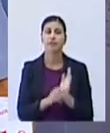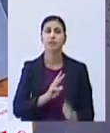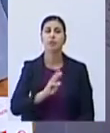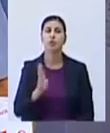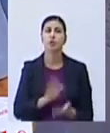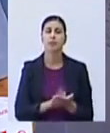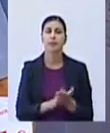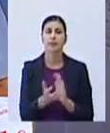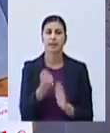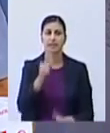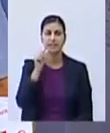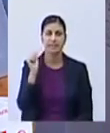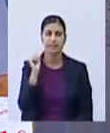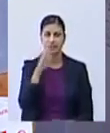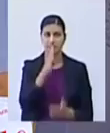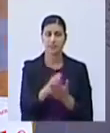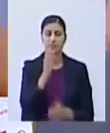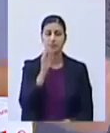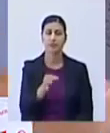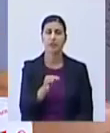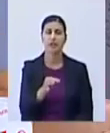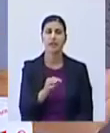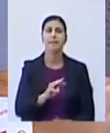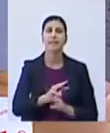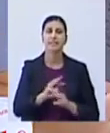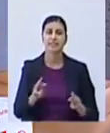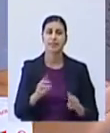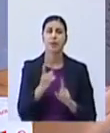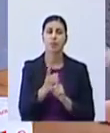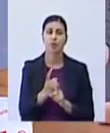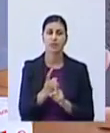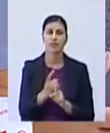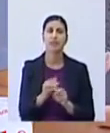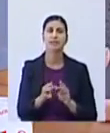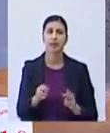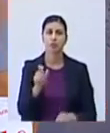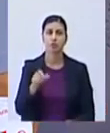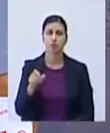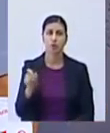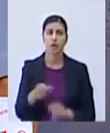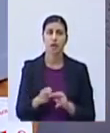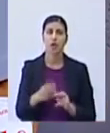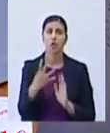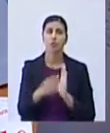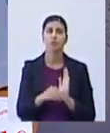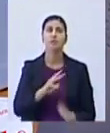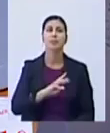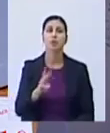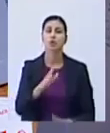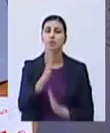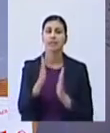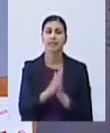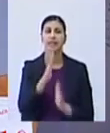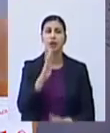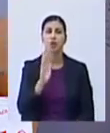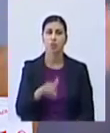პრემია გამოიწერეს წინა წელს, ხო, პირდაპირ ვთქვათ, იმან რა ქვია, მინისტრებმა, მოადგილეებმა და სამინისტროებმა. აი ეს 46 მილიონი თლიანად